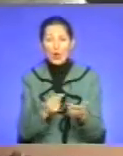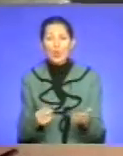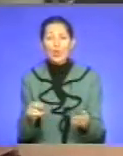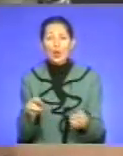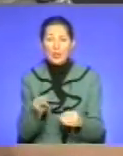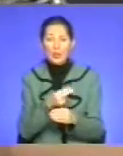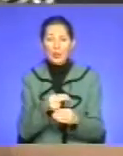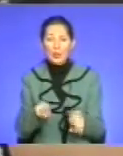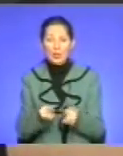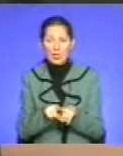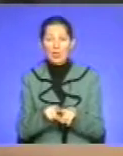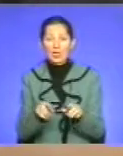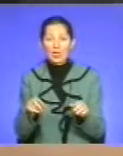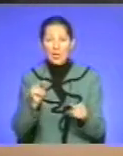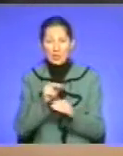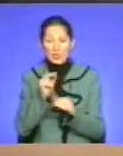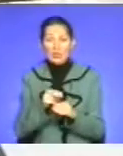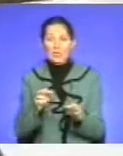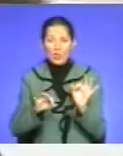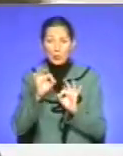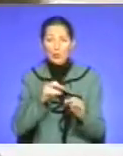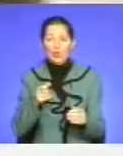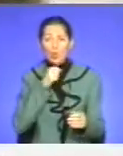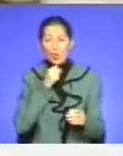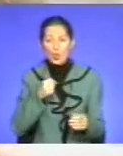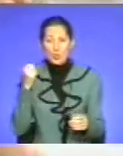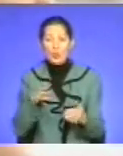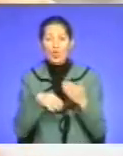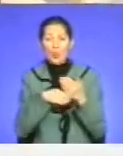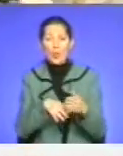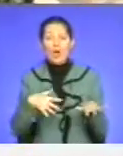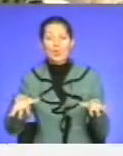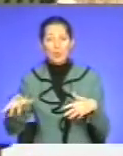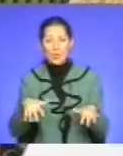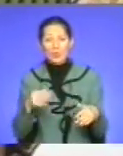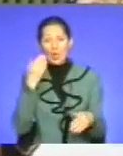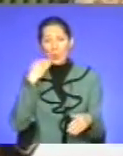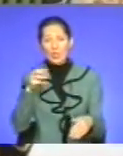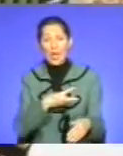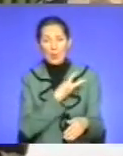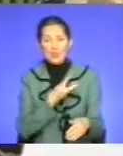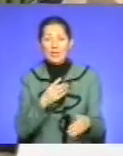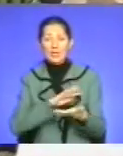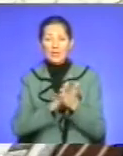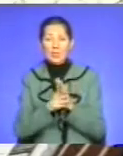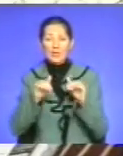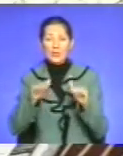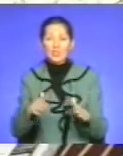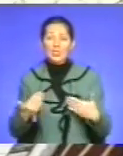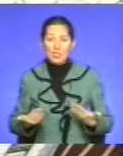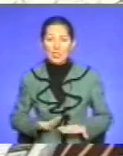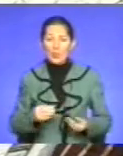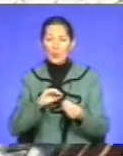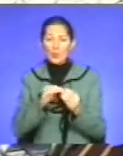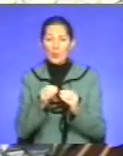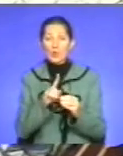дорослим, адже вони допомагають розслабитися, поліпшити емоційний стан і навіть вирішити життєві проблеми. Що